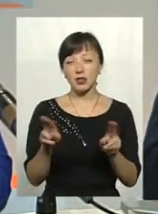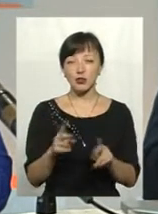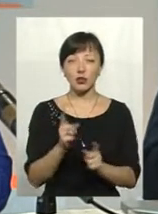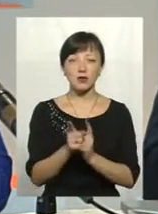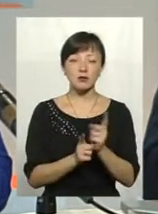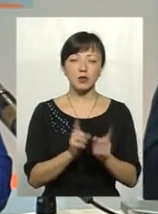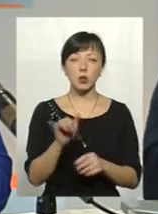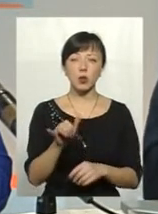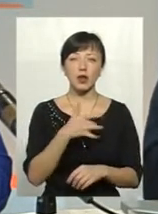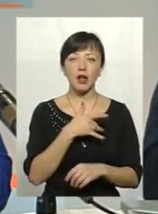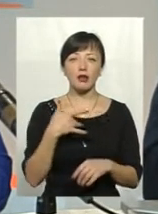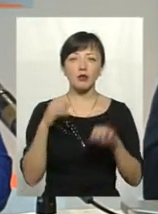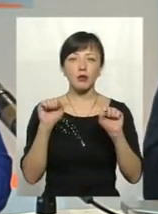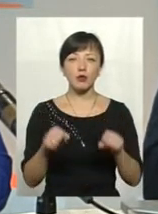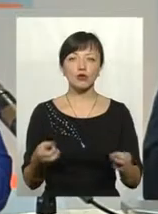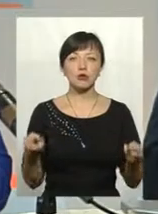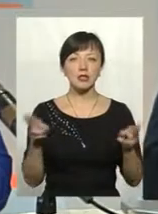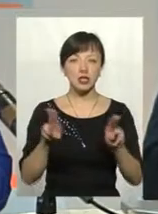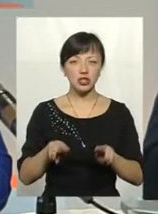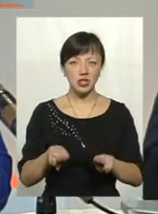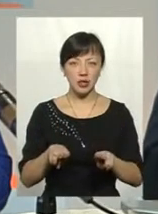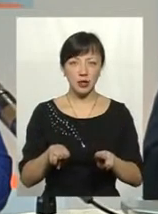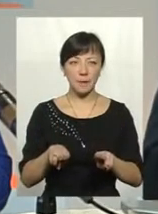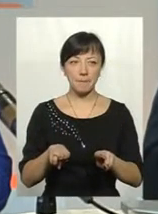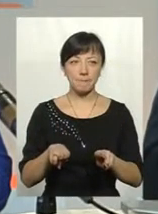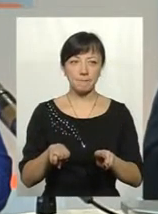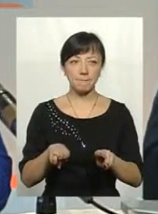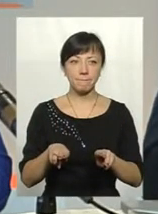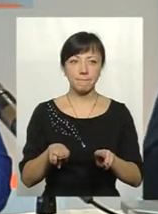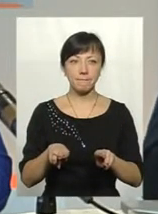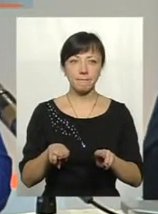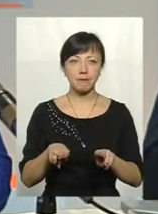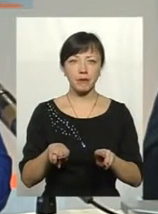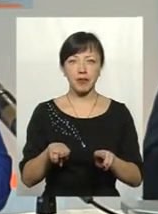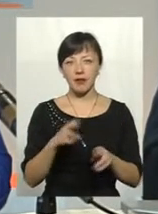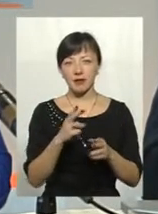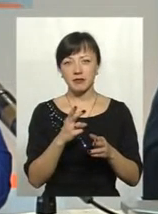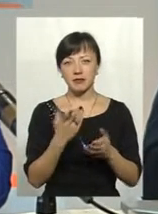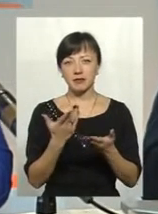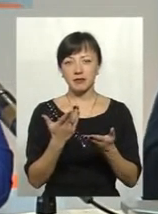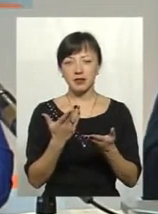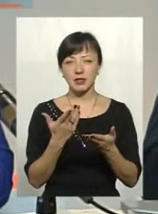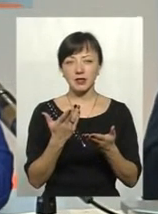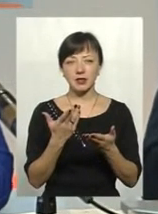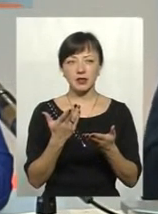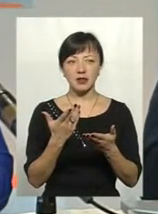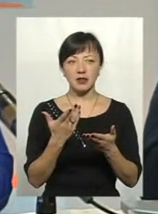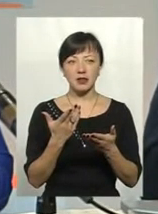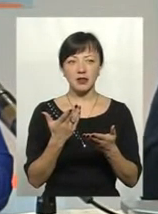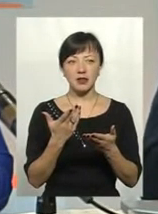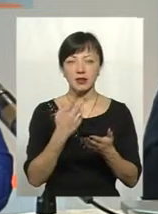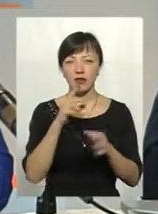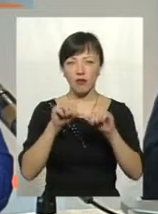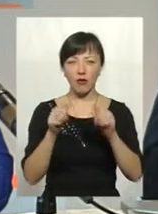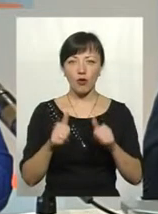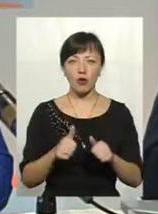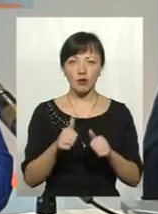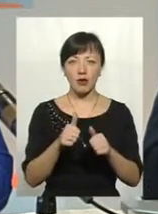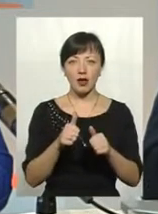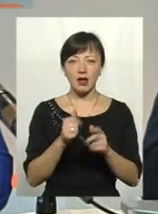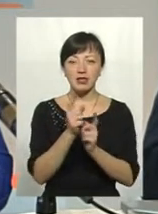у легенях можуть залишитися сліди перенесеного процесу, там, в вигляді петрифікатів, в вигляді